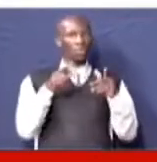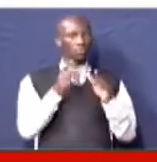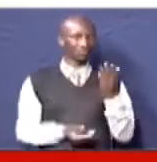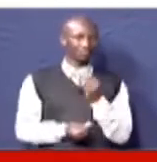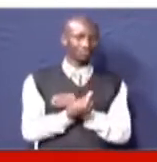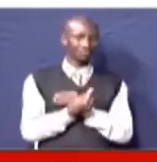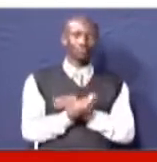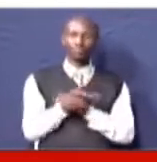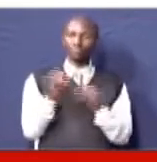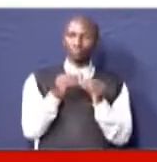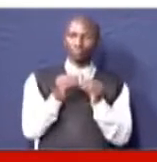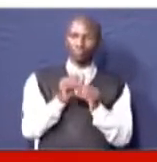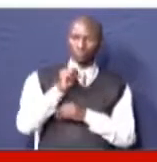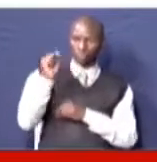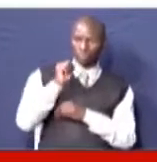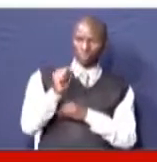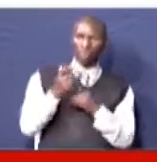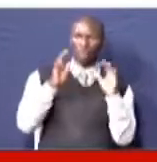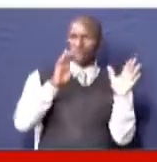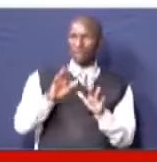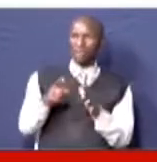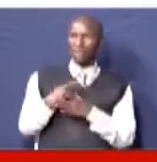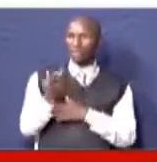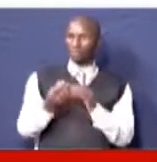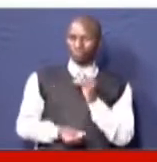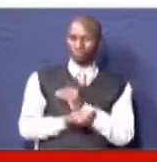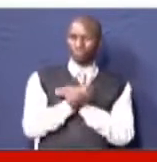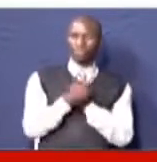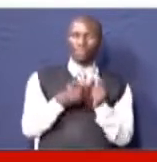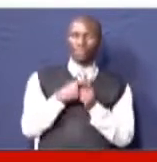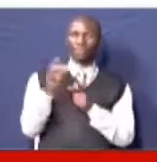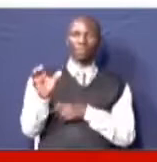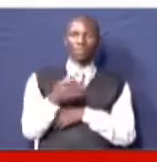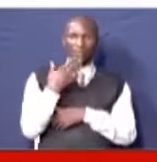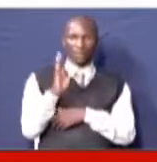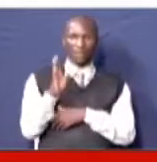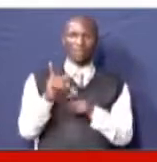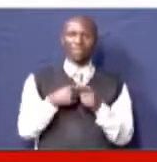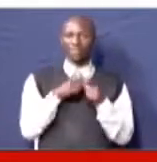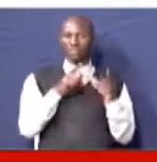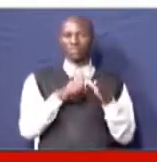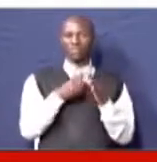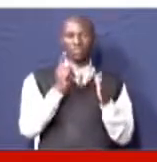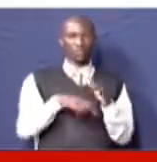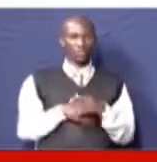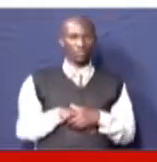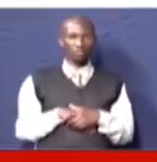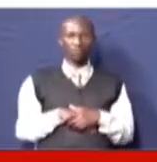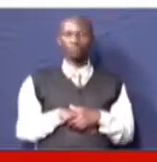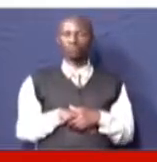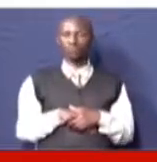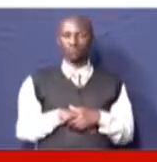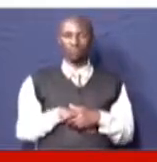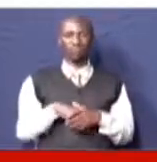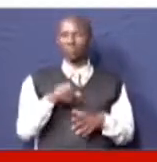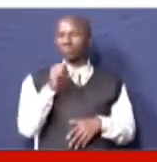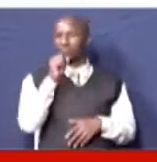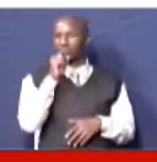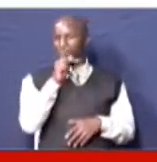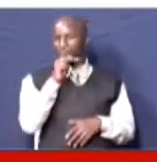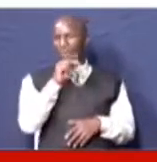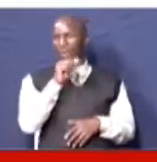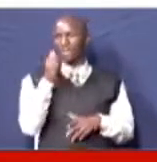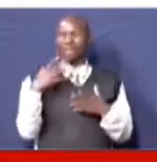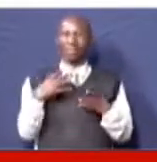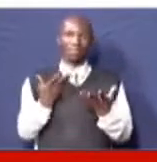kwa mkutano wa siasa na wamenunulia pombe, alafu wanaanza kupigia makelele wale